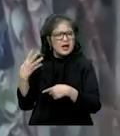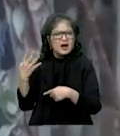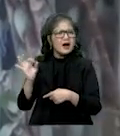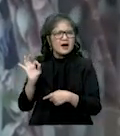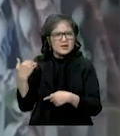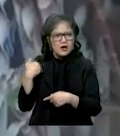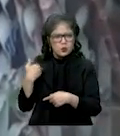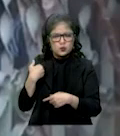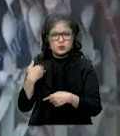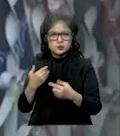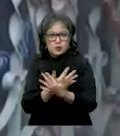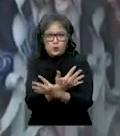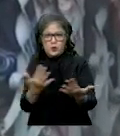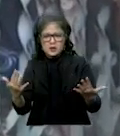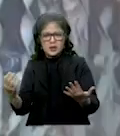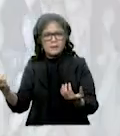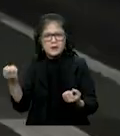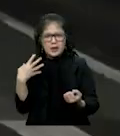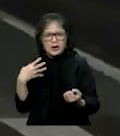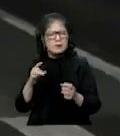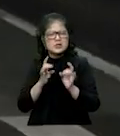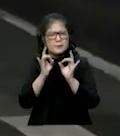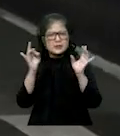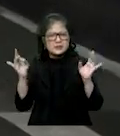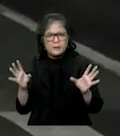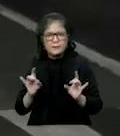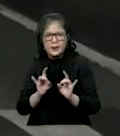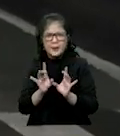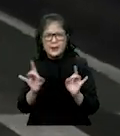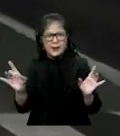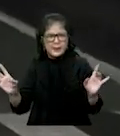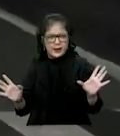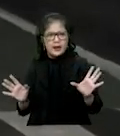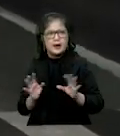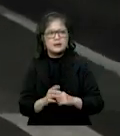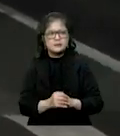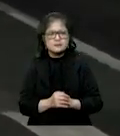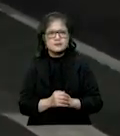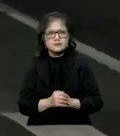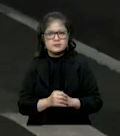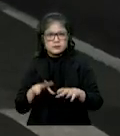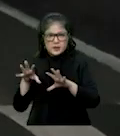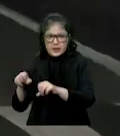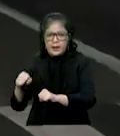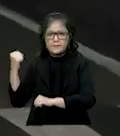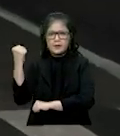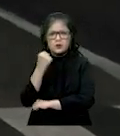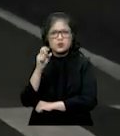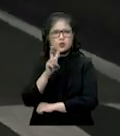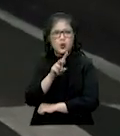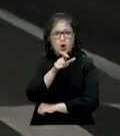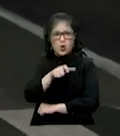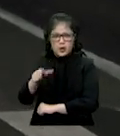memang masyarakat beredar cerita berbeda-beda gitu. Kemudian sudah dilakukan juga penetapan tersangka terhadap dua orang yang saat